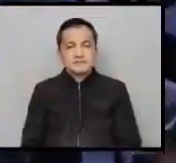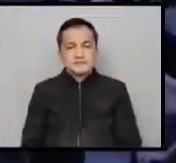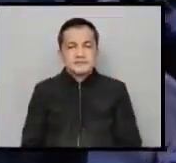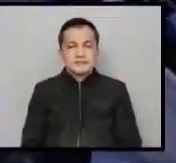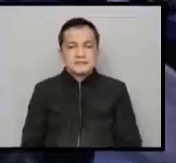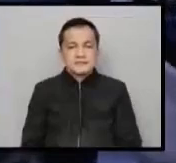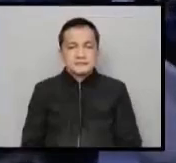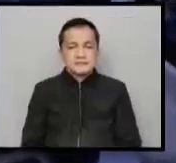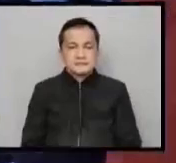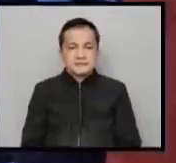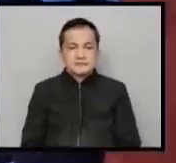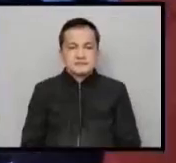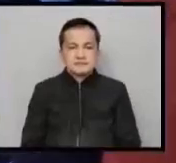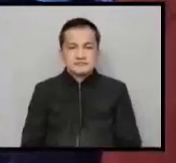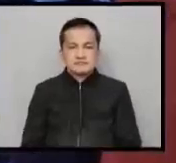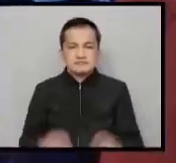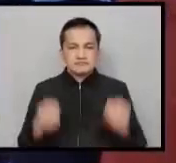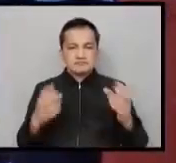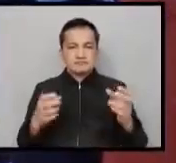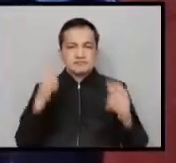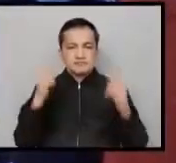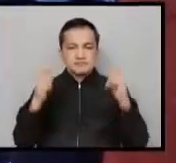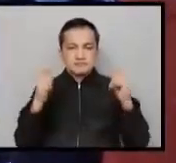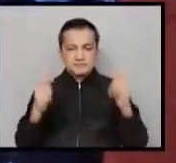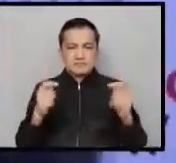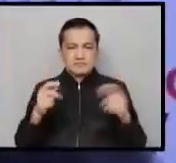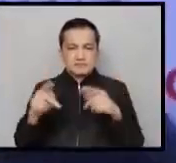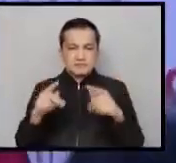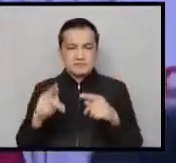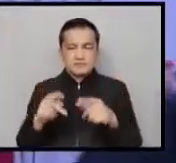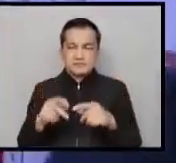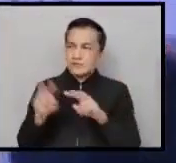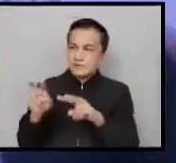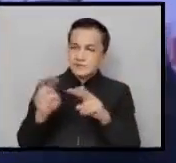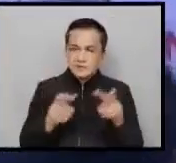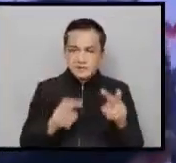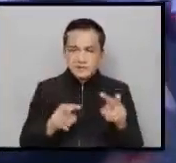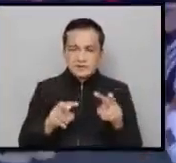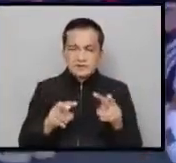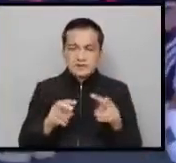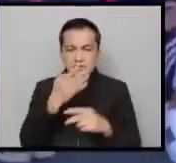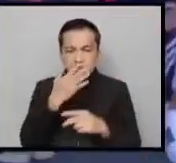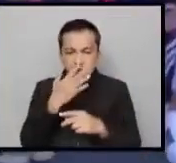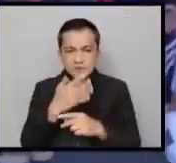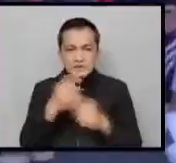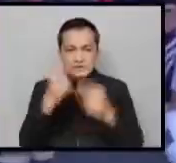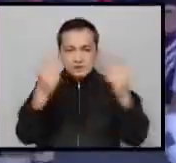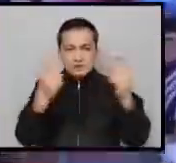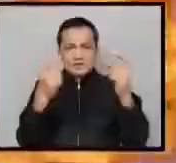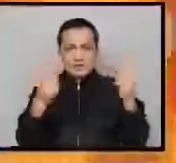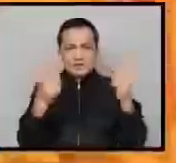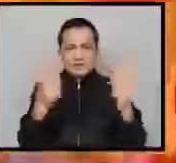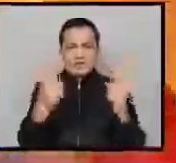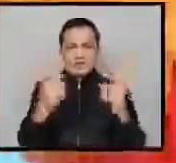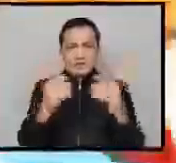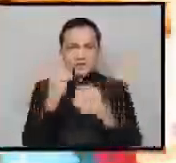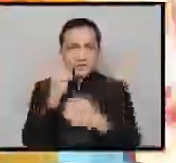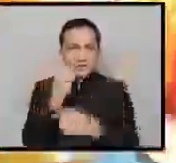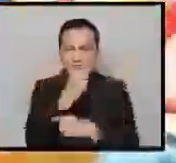Saksi ang libu-libong turista at mga residente na nanood sa makulay na pagdiriwang ng Panagbanga.